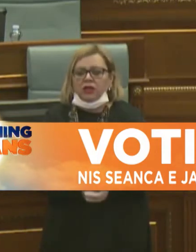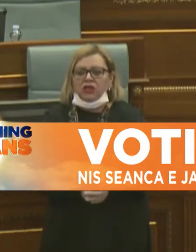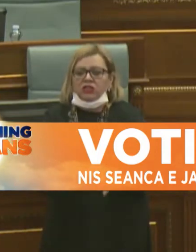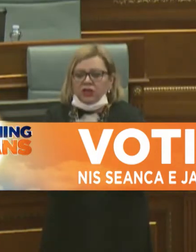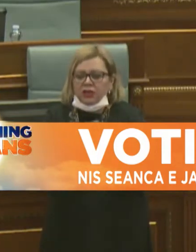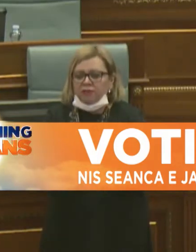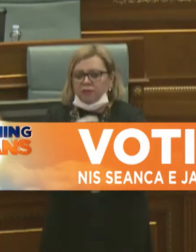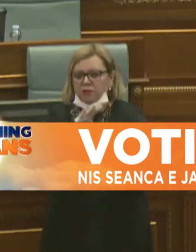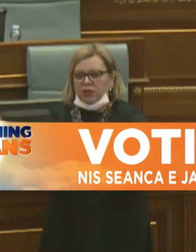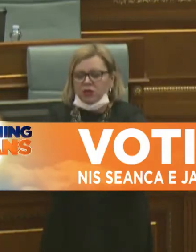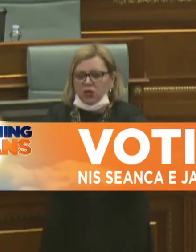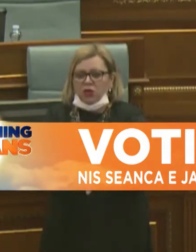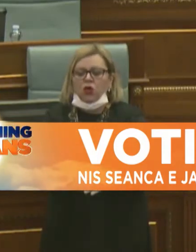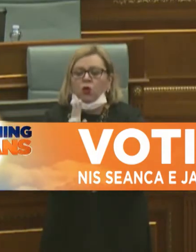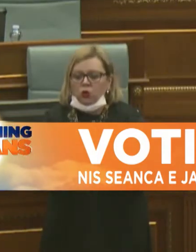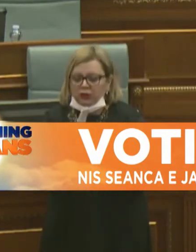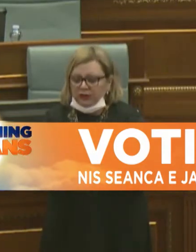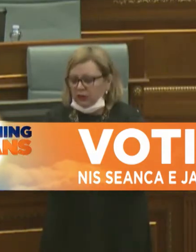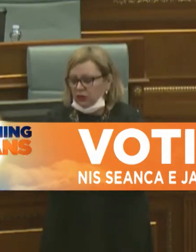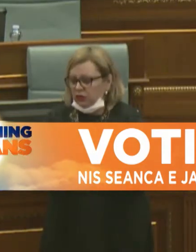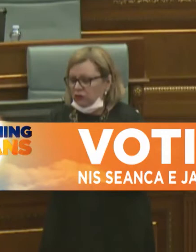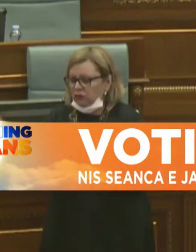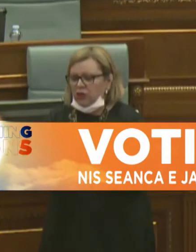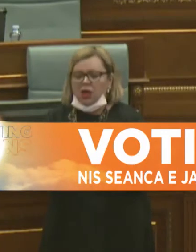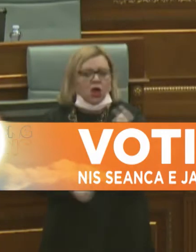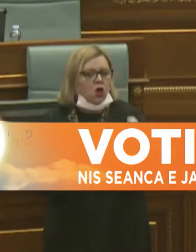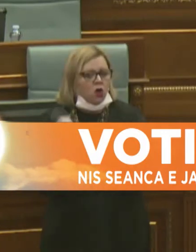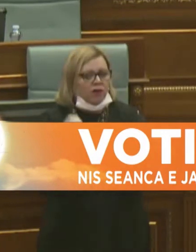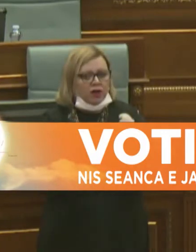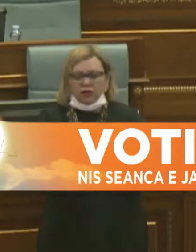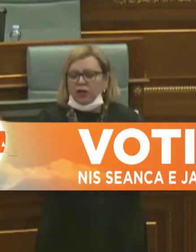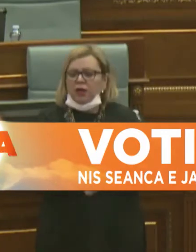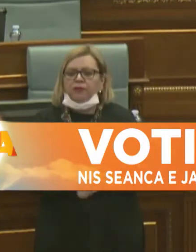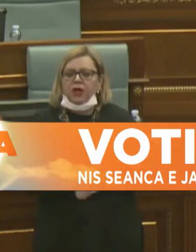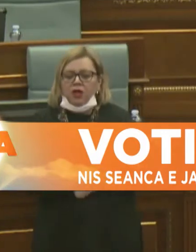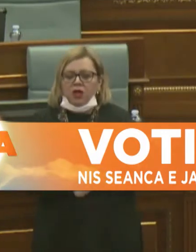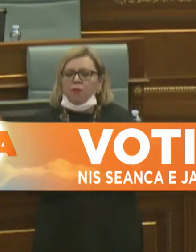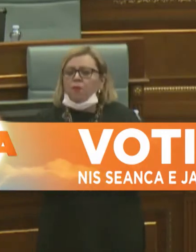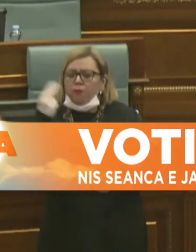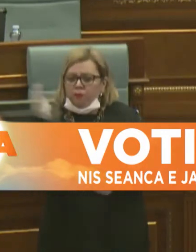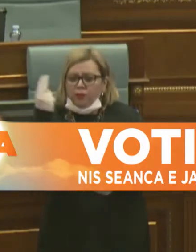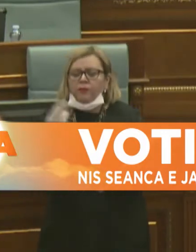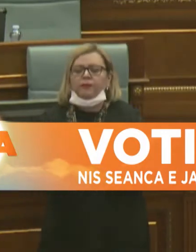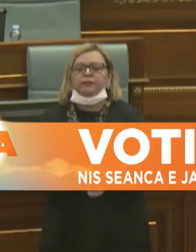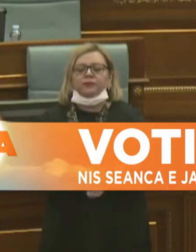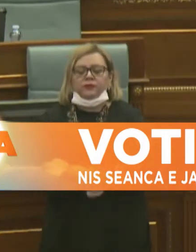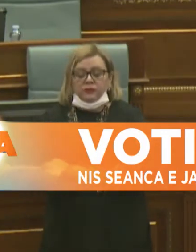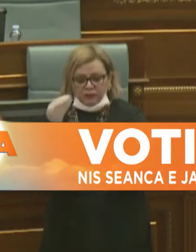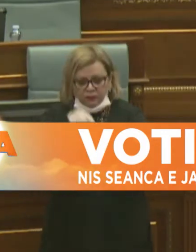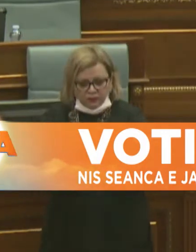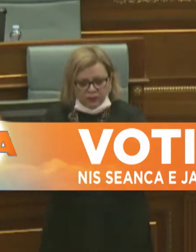mjekësore, atyre që kujdesen për higjienën ato struktura, i shoferëve të ambulancave, i farmacistëve dhe të tjerëve që janë pjesë